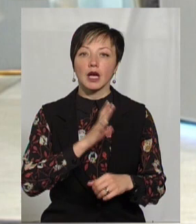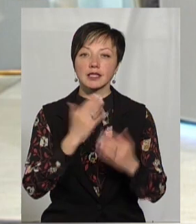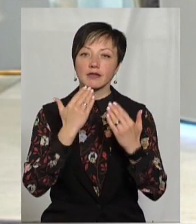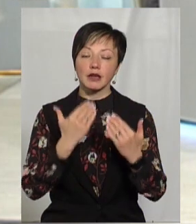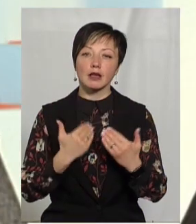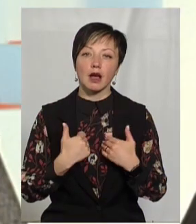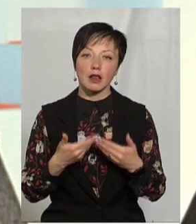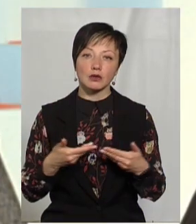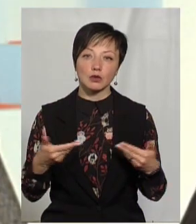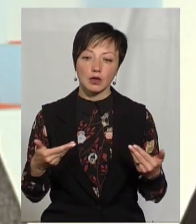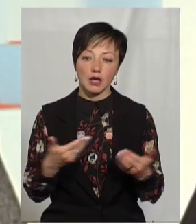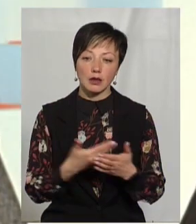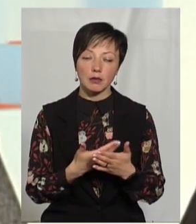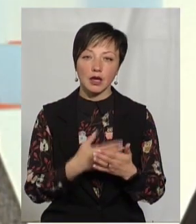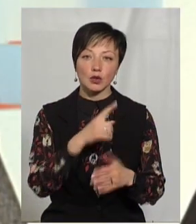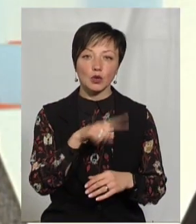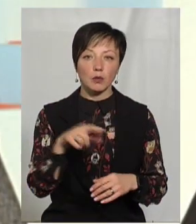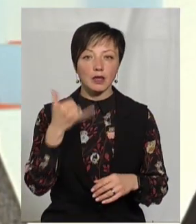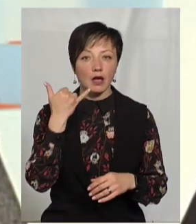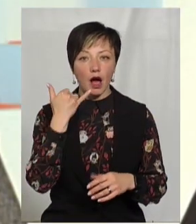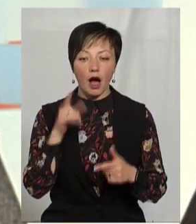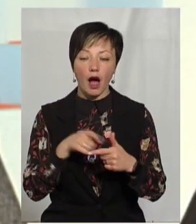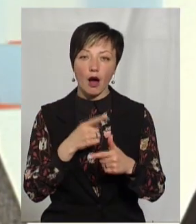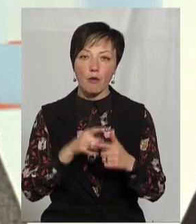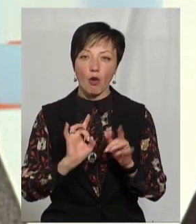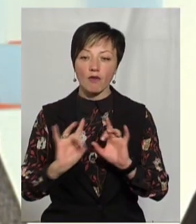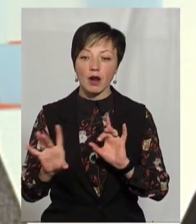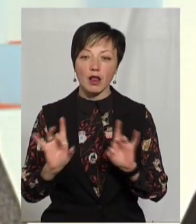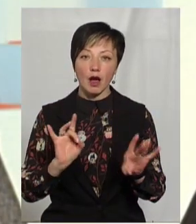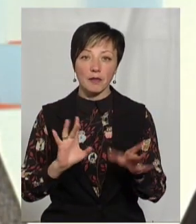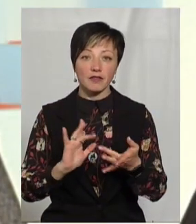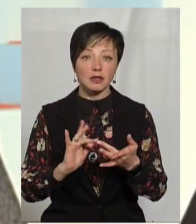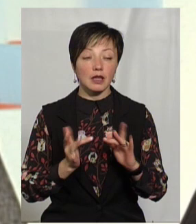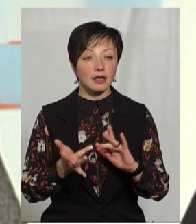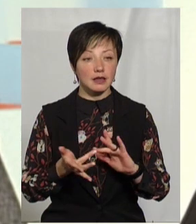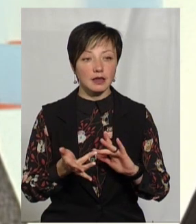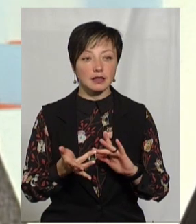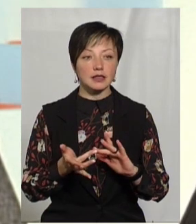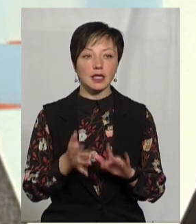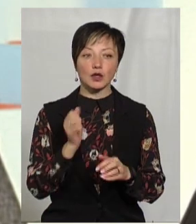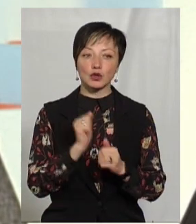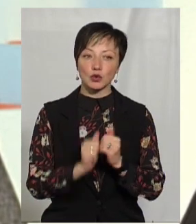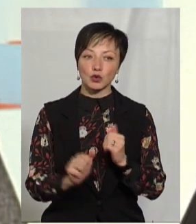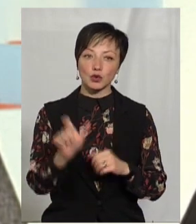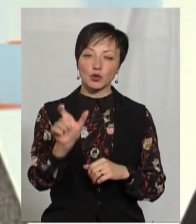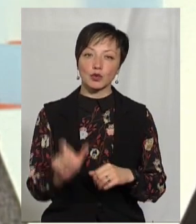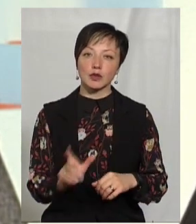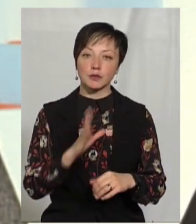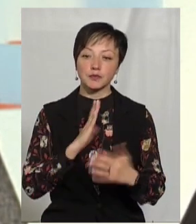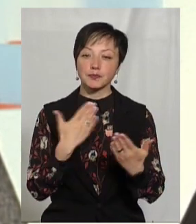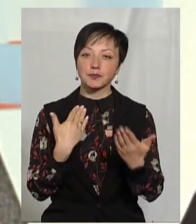нас, наприклад, за номером телефону або по рекламі в соцмережах, з кожною людиною була